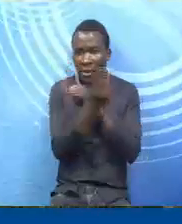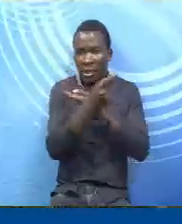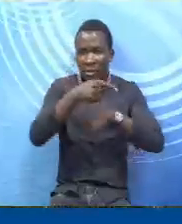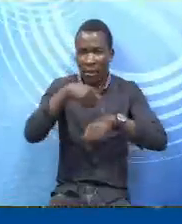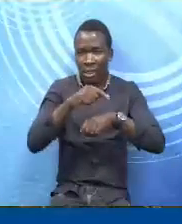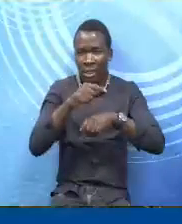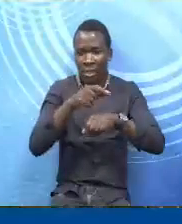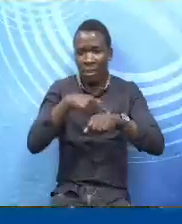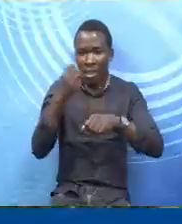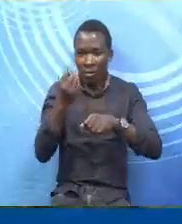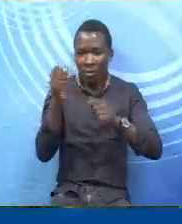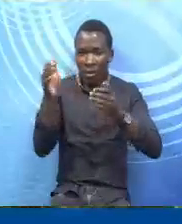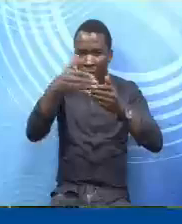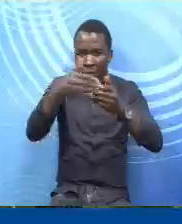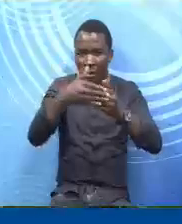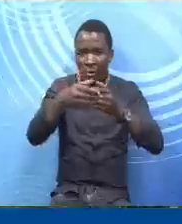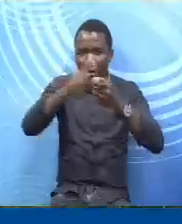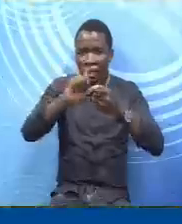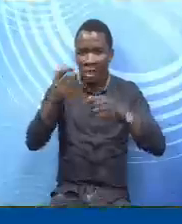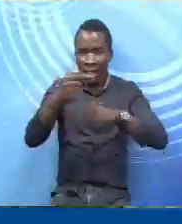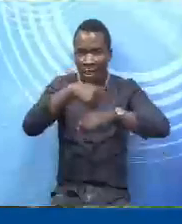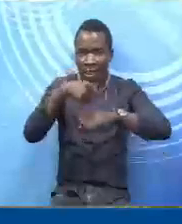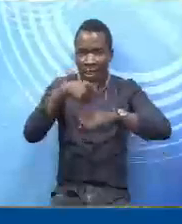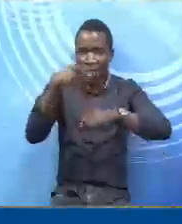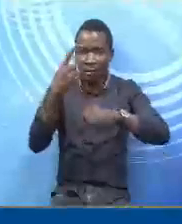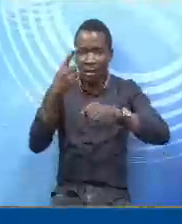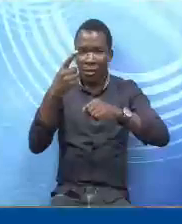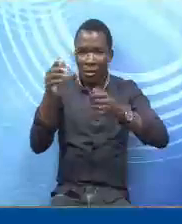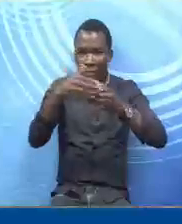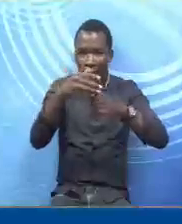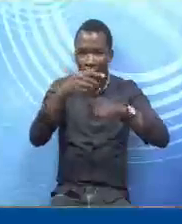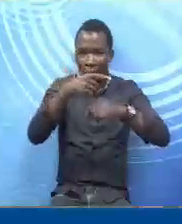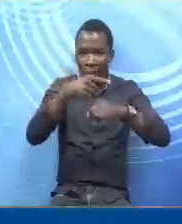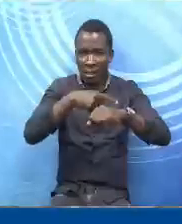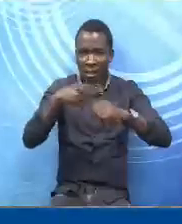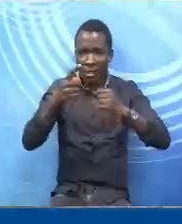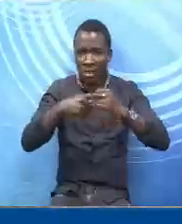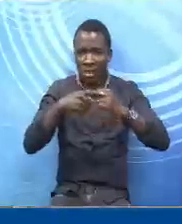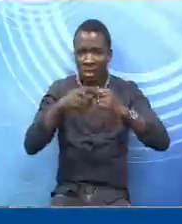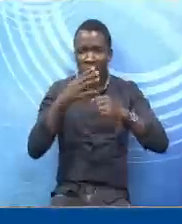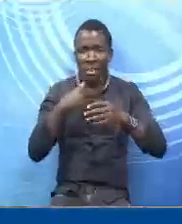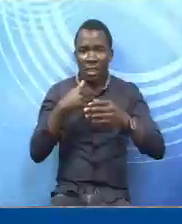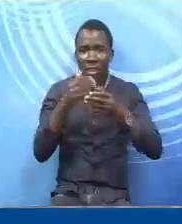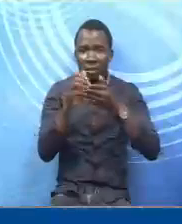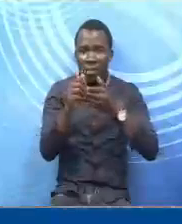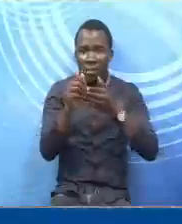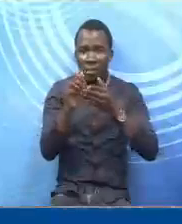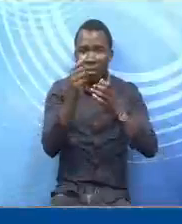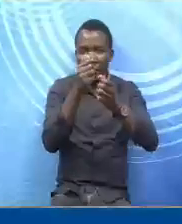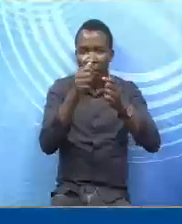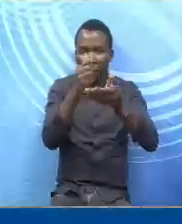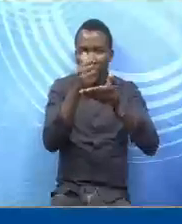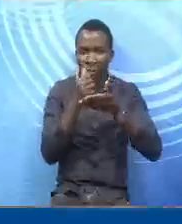11 twafungaga bongera hindi saha ndo dufunga saa 12 dushaka ko ubuyobozi bwatudohorera bukongera amasaha